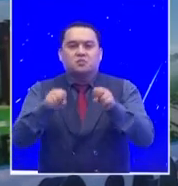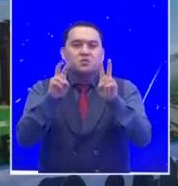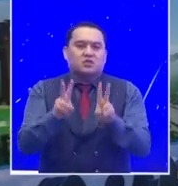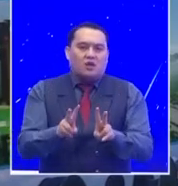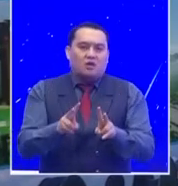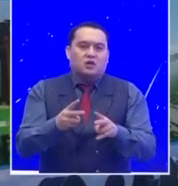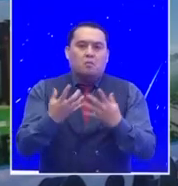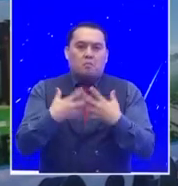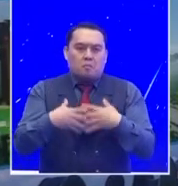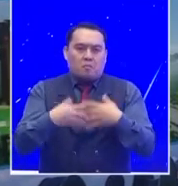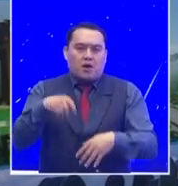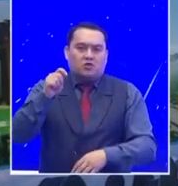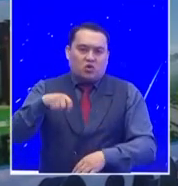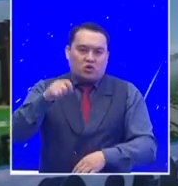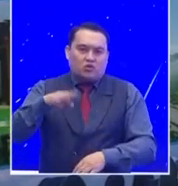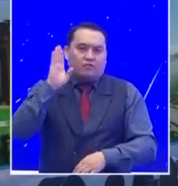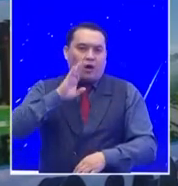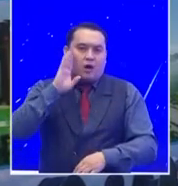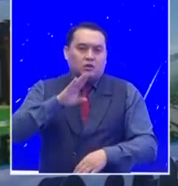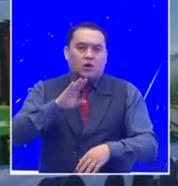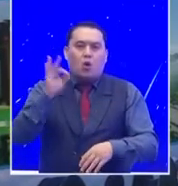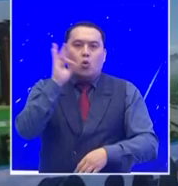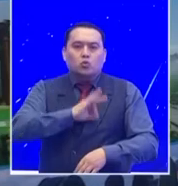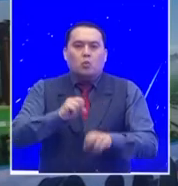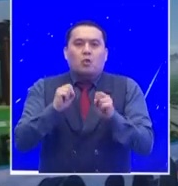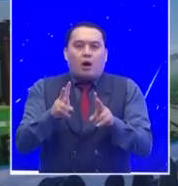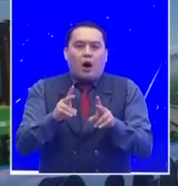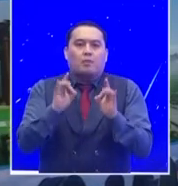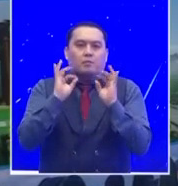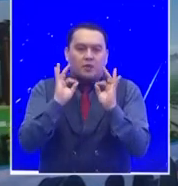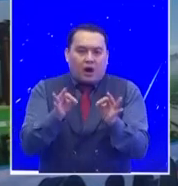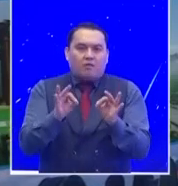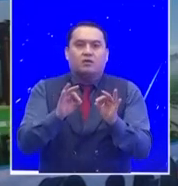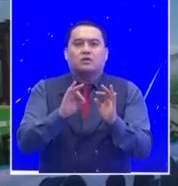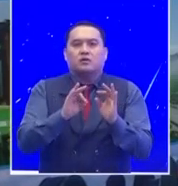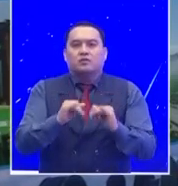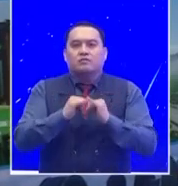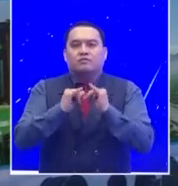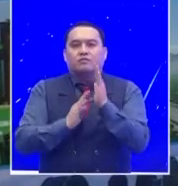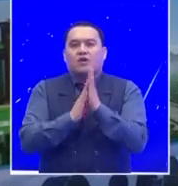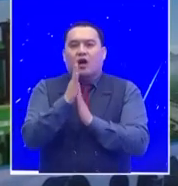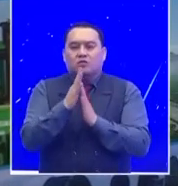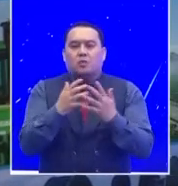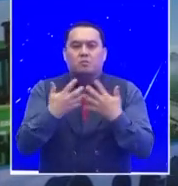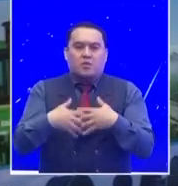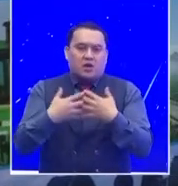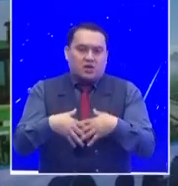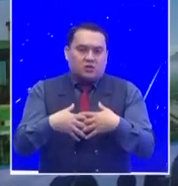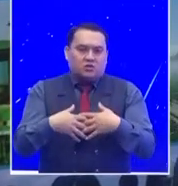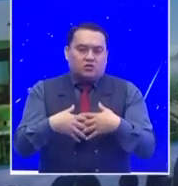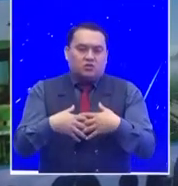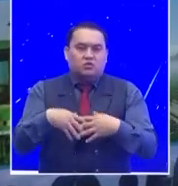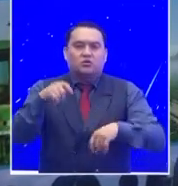сфере механизированного орошения, чтобы рассказать о том, как можно выращивать разные сельхозкультуры на механизированном орошении за